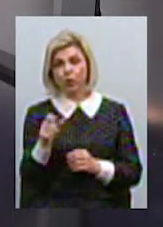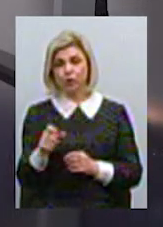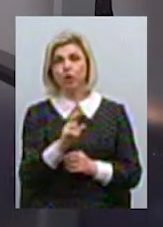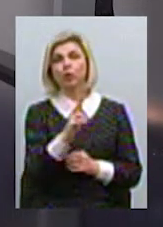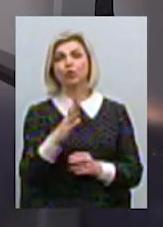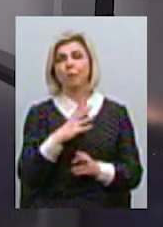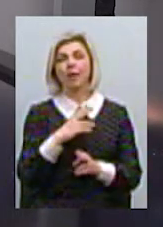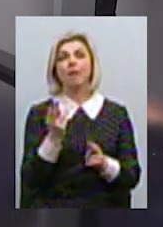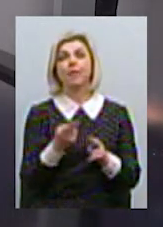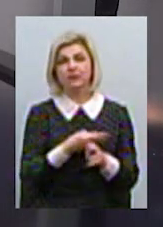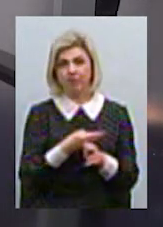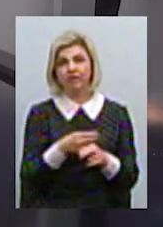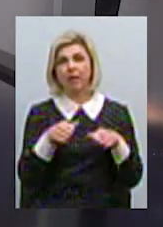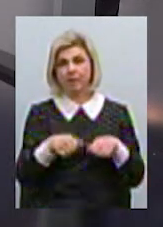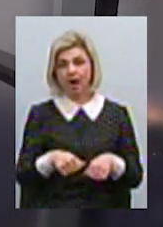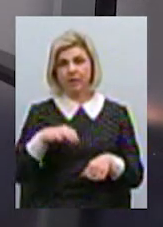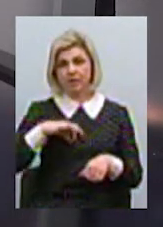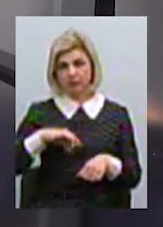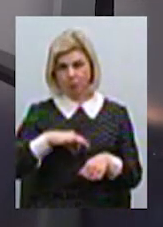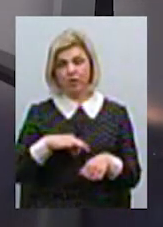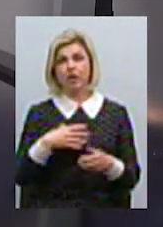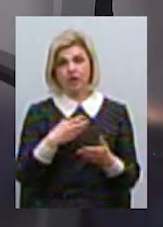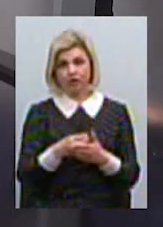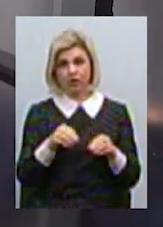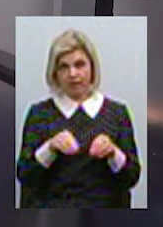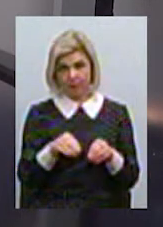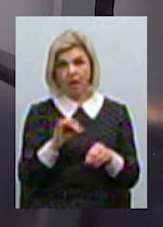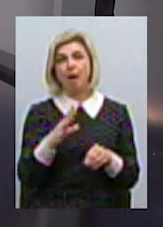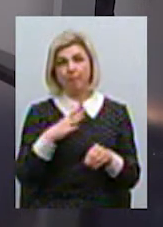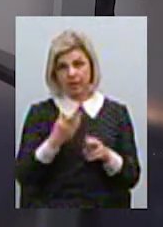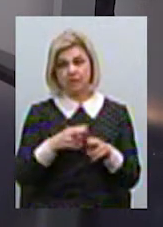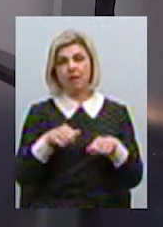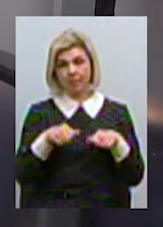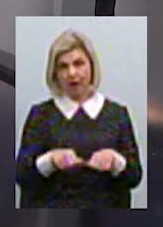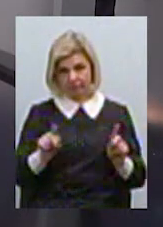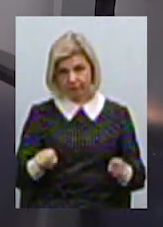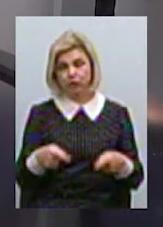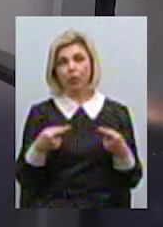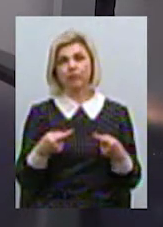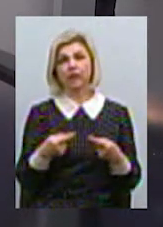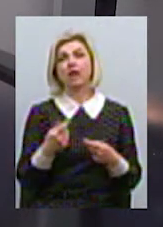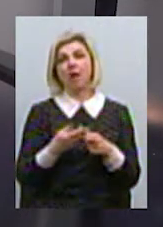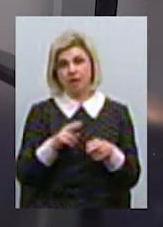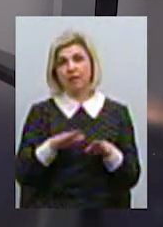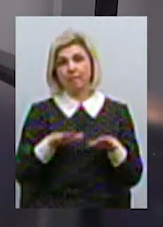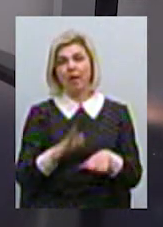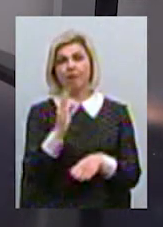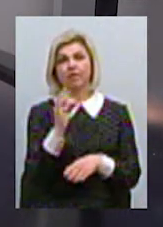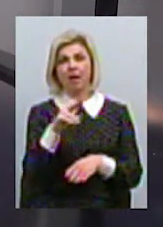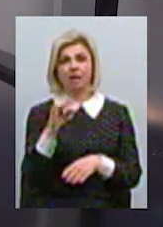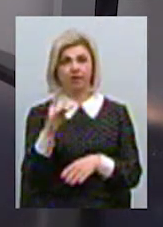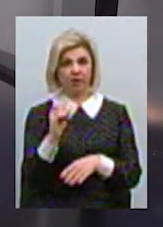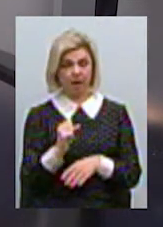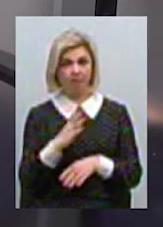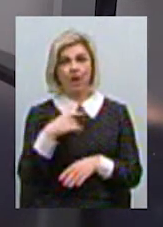права користуватися своєю землею, право це було відновлено, саме у Врадіївщині. Я особисто приймав участь в робочій комісії,